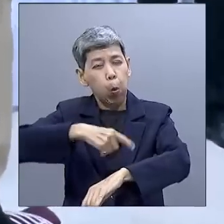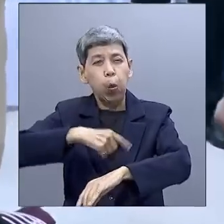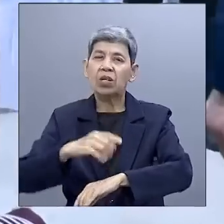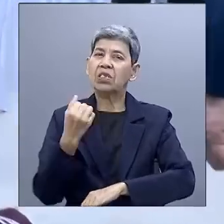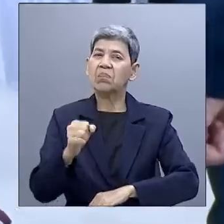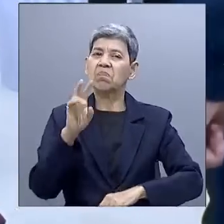ชั่วโมงด้วยกันค่ะ